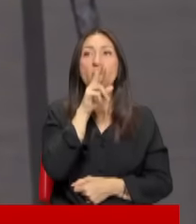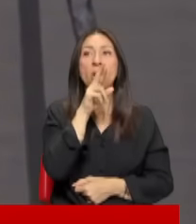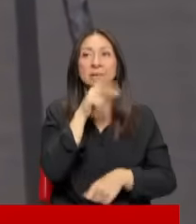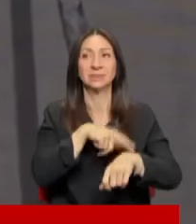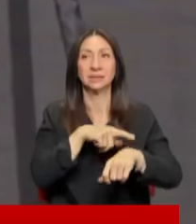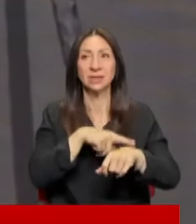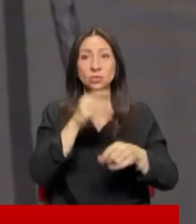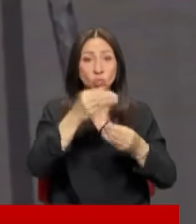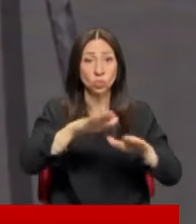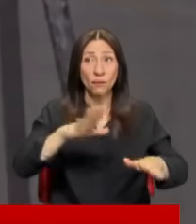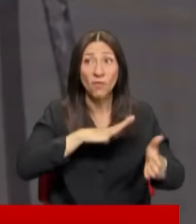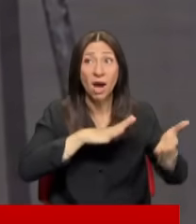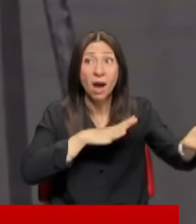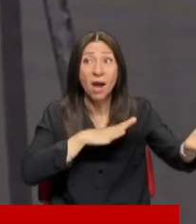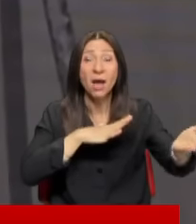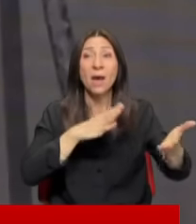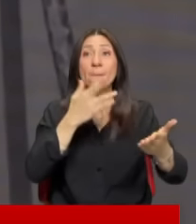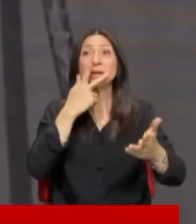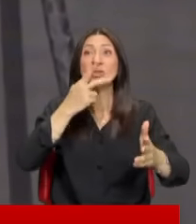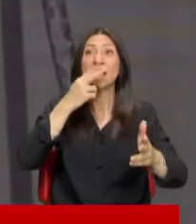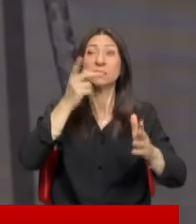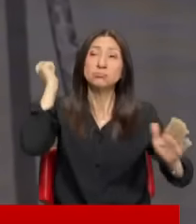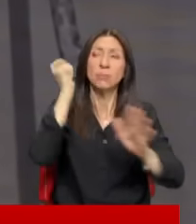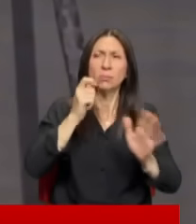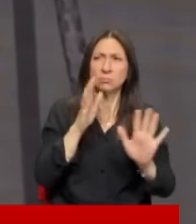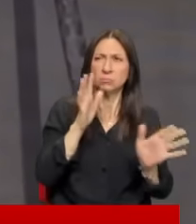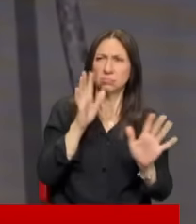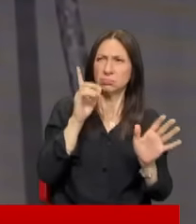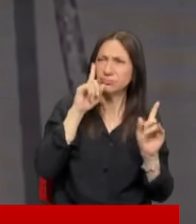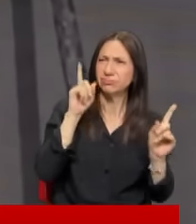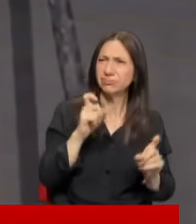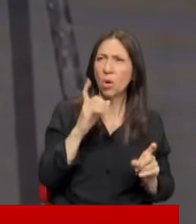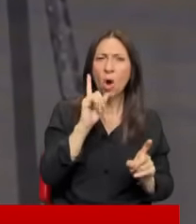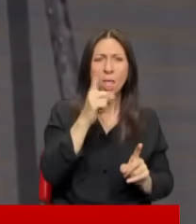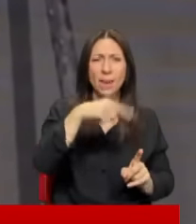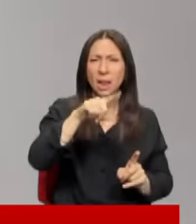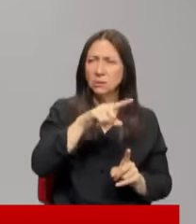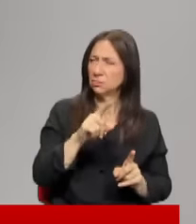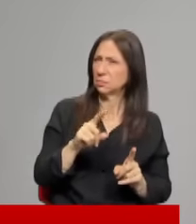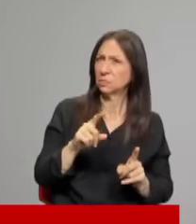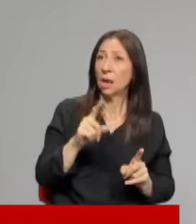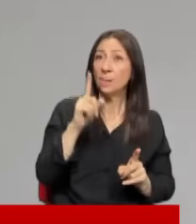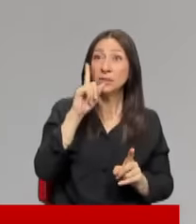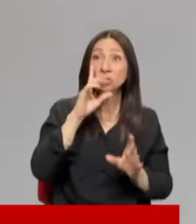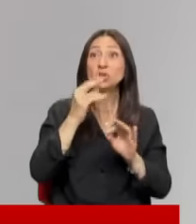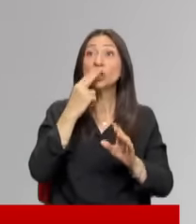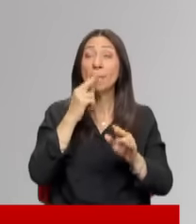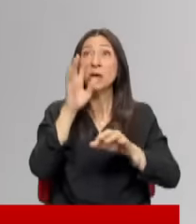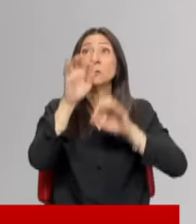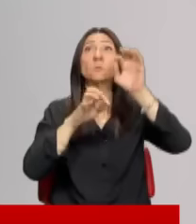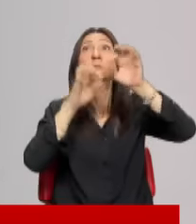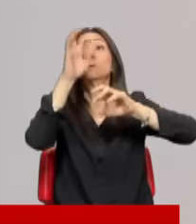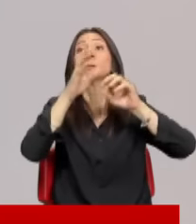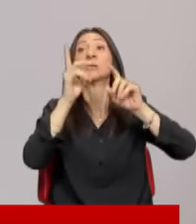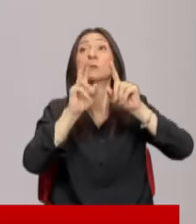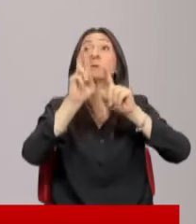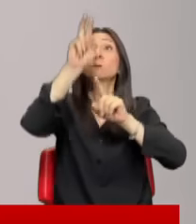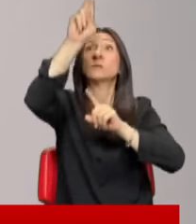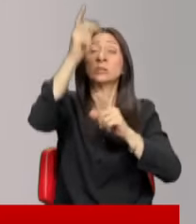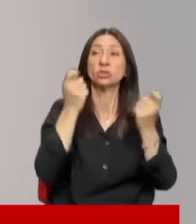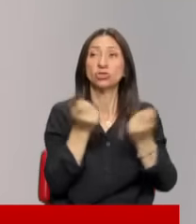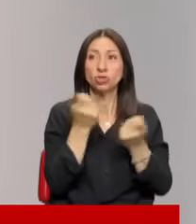saatleriydi. İçeride çocuklar varken pencerelerinden gelen gürültüyle irkildi anaokulu öğretmenleri. Bir kişi cama tırmanmış, daha da yukarı